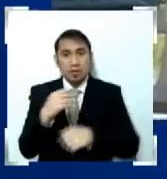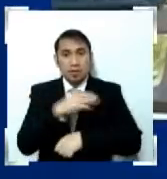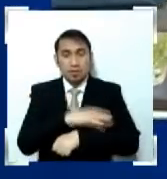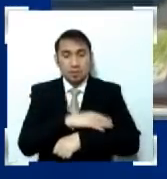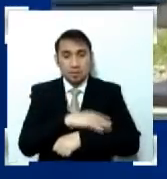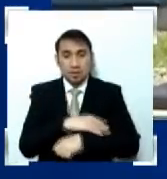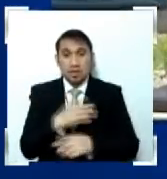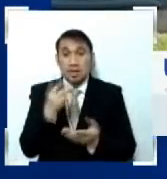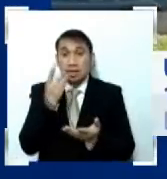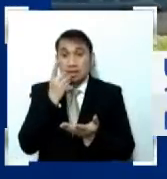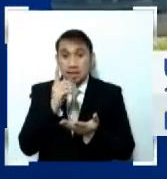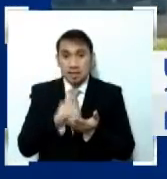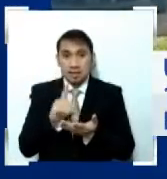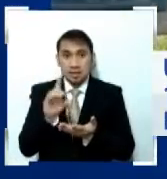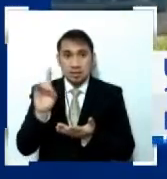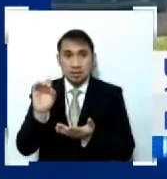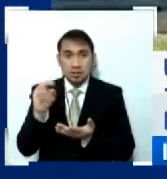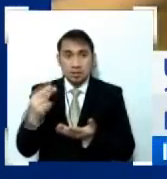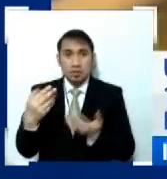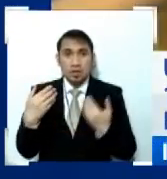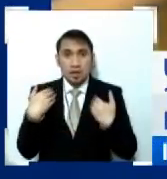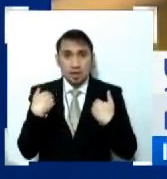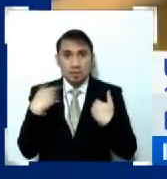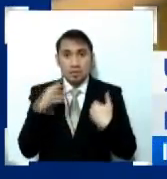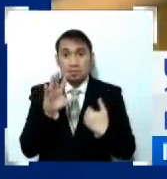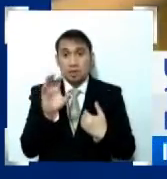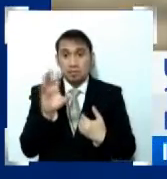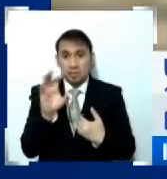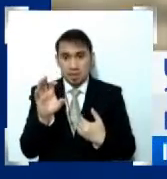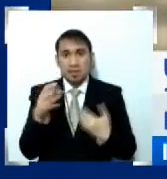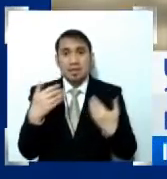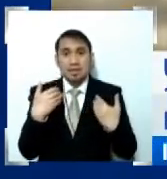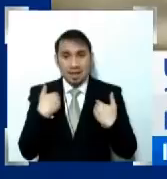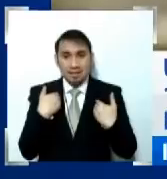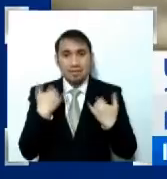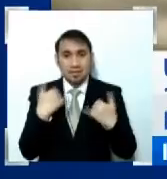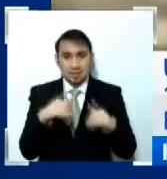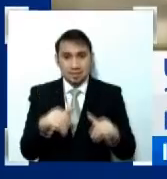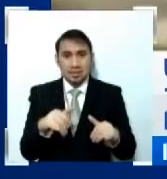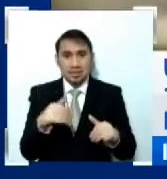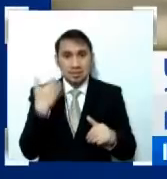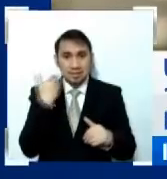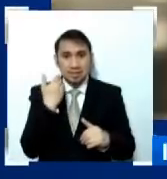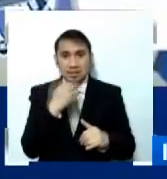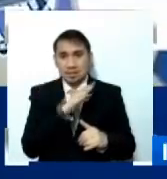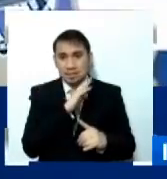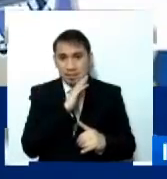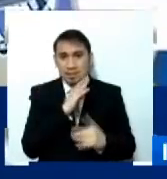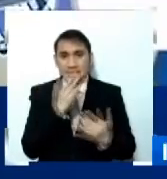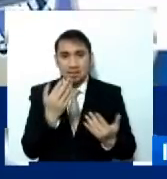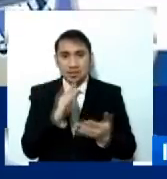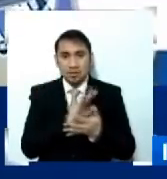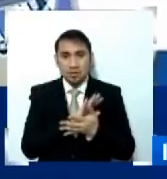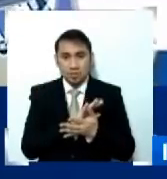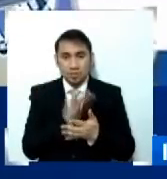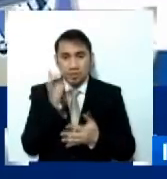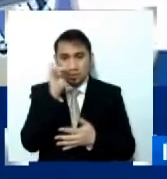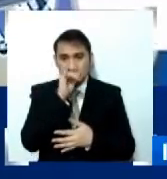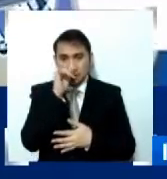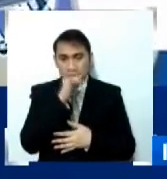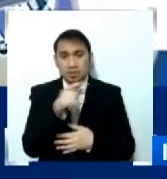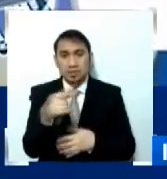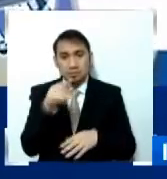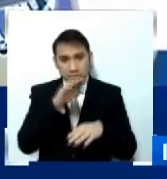mahigit 500 pa ang active cases sa lungsod. Muling nanawagan si Mayor Jerry Trenas ng kooperasyon at pagsunod sa health